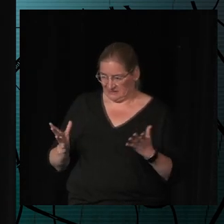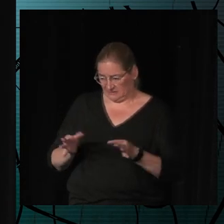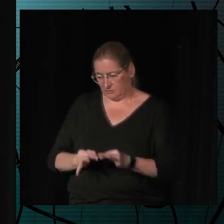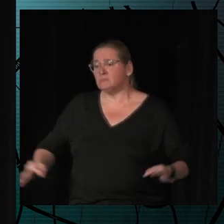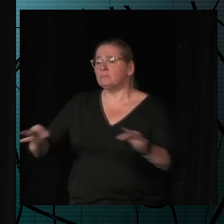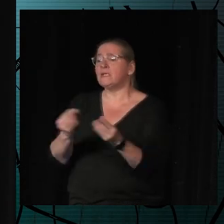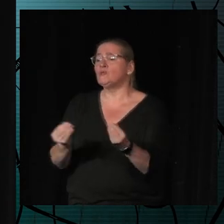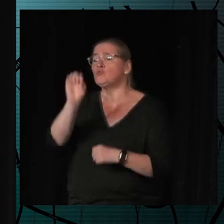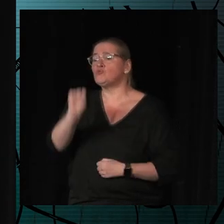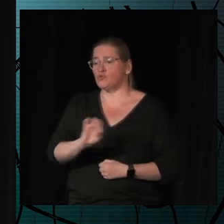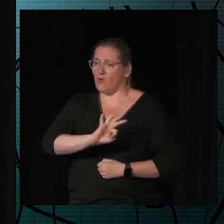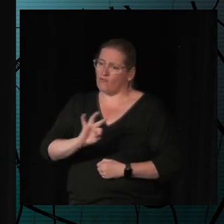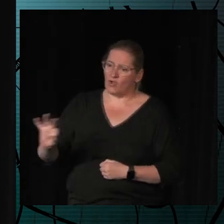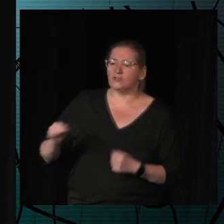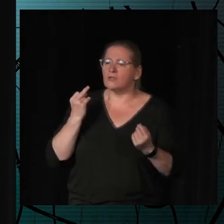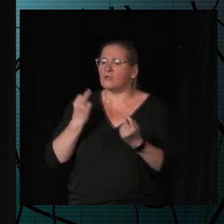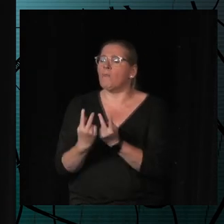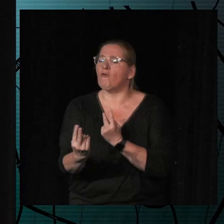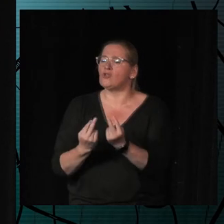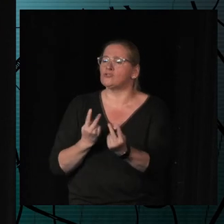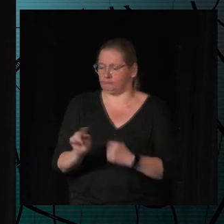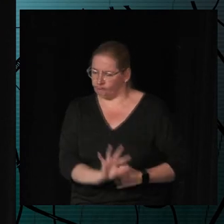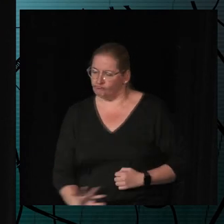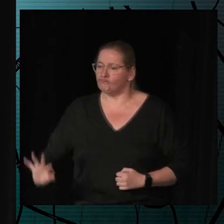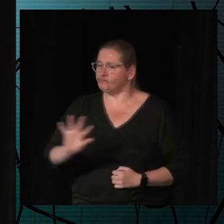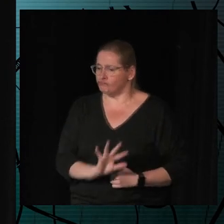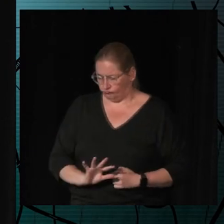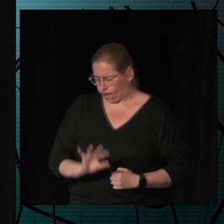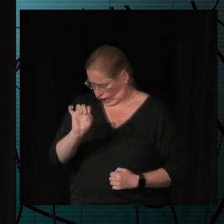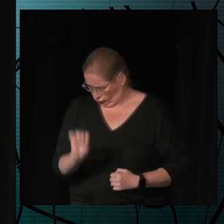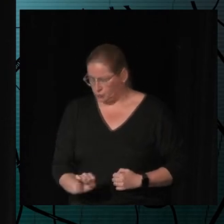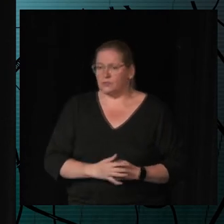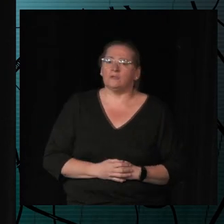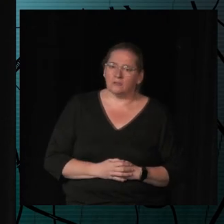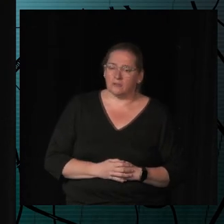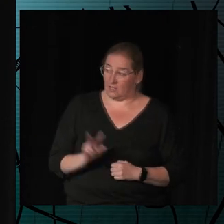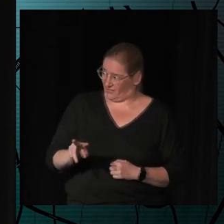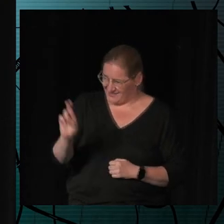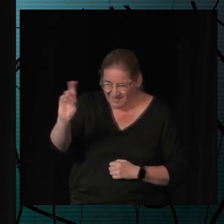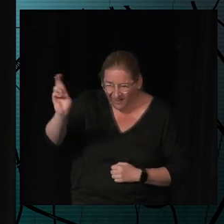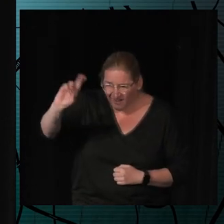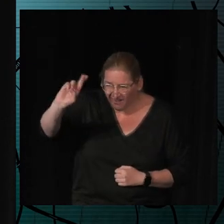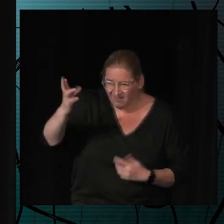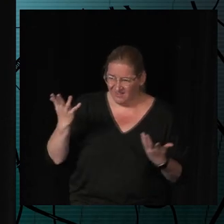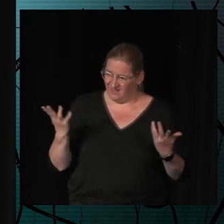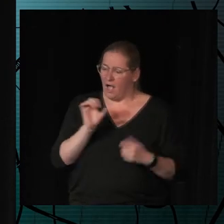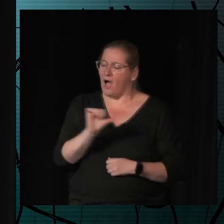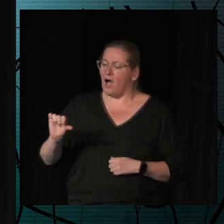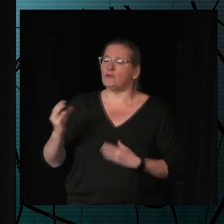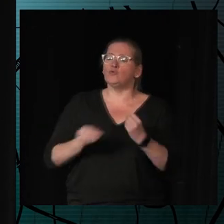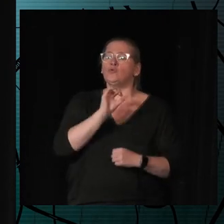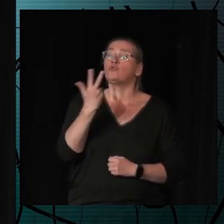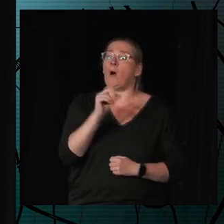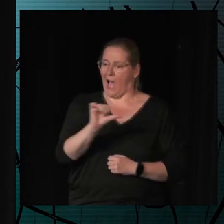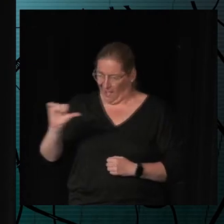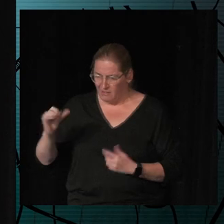le de la France notamment en Provence dans le dans le numéro 2 euh je trouve que c'est assez rare dans le paysage du du double A ou du triple A qui